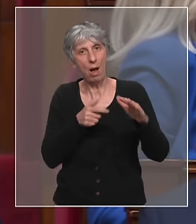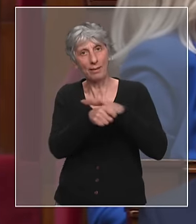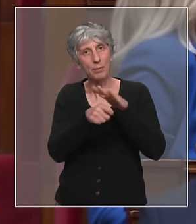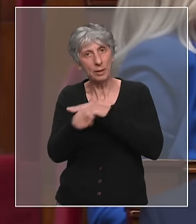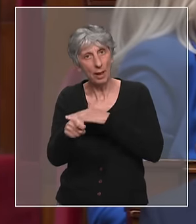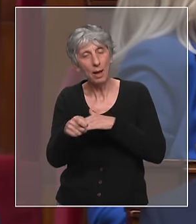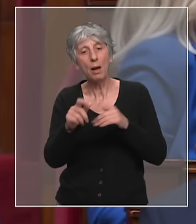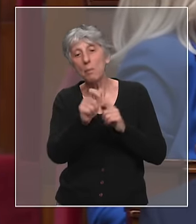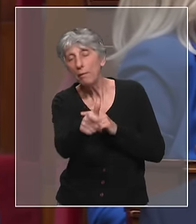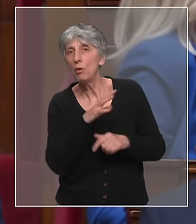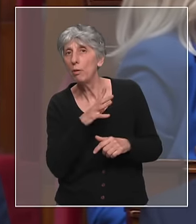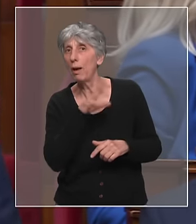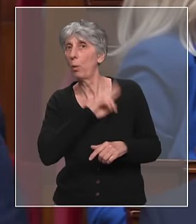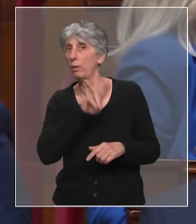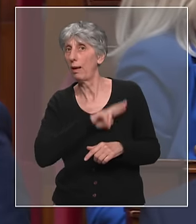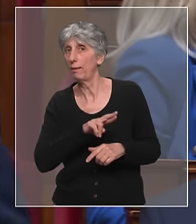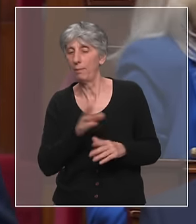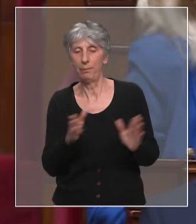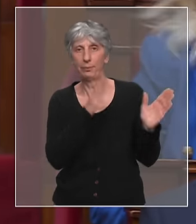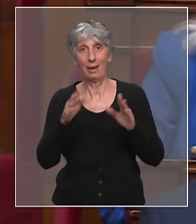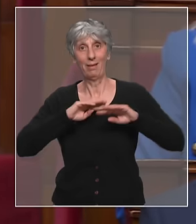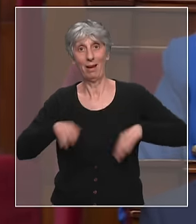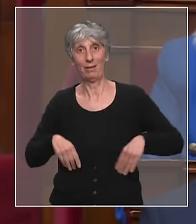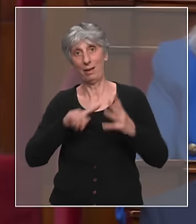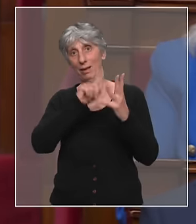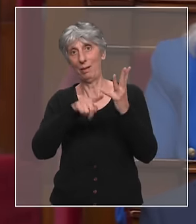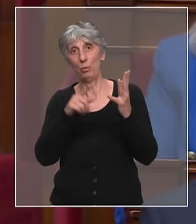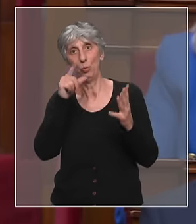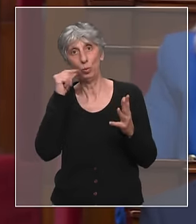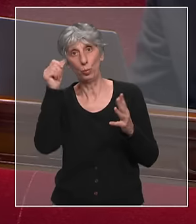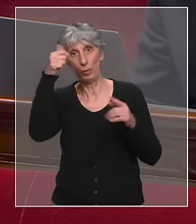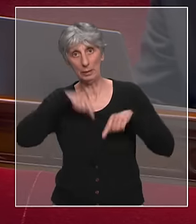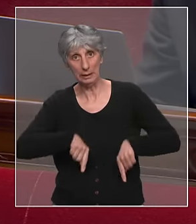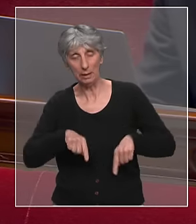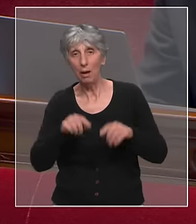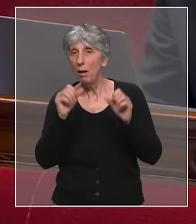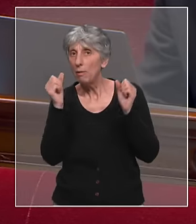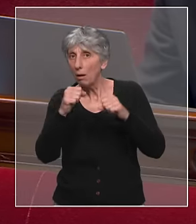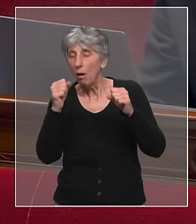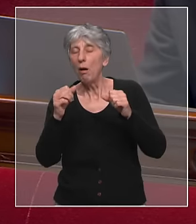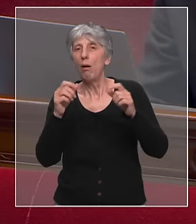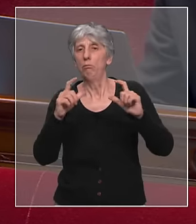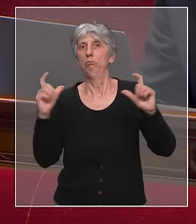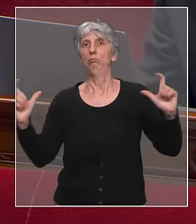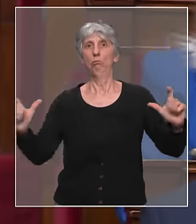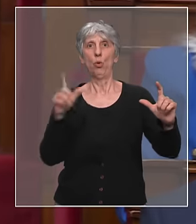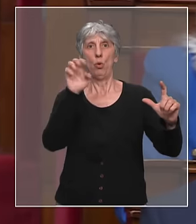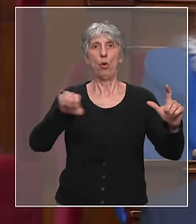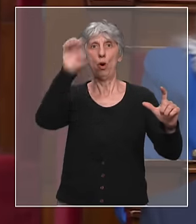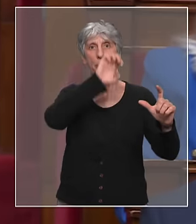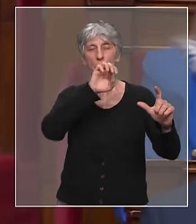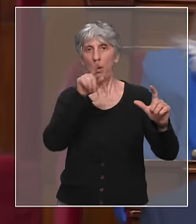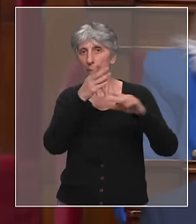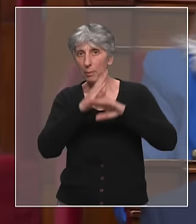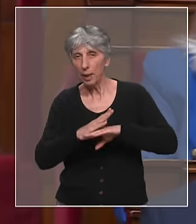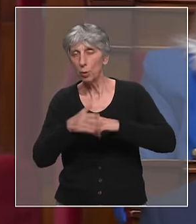ont des retraites? Dernier point, Monsieur le Premier ministre, est-ce que vous êtes prêt à l'échelle européenne à soutenir la question